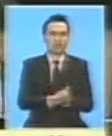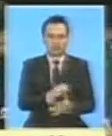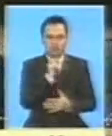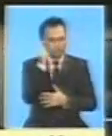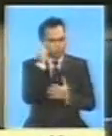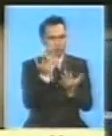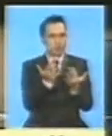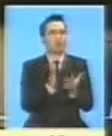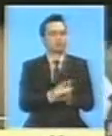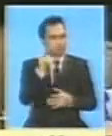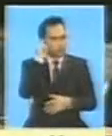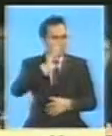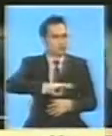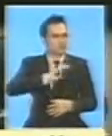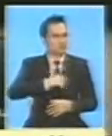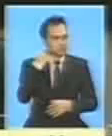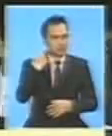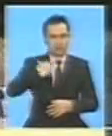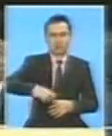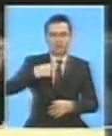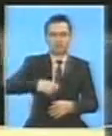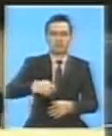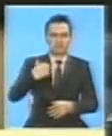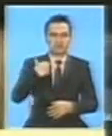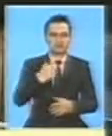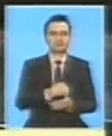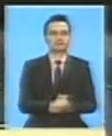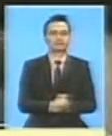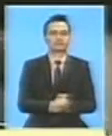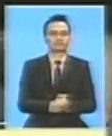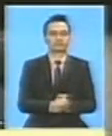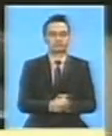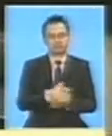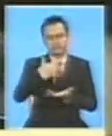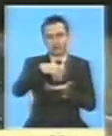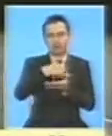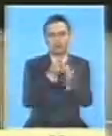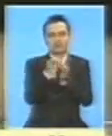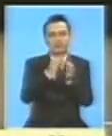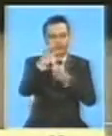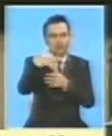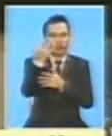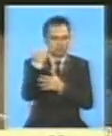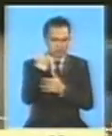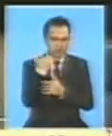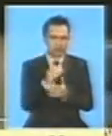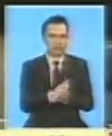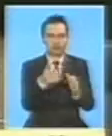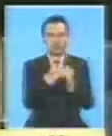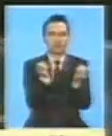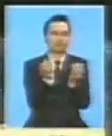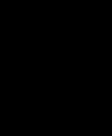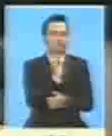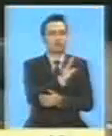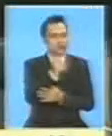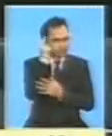เขาเชื่อมั่นทนายบางแห่งอันนี้ท่านคงเรียนขั้นต้นเท่านั้นเองนะครับเพราะฉะนั้นอยากให้ท่านเข้าใจถึงปัญหาทั้งในแง่